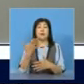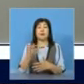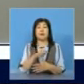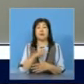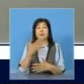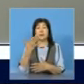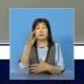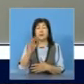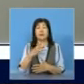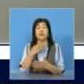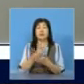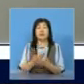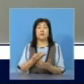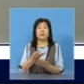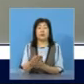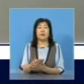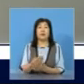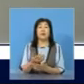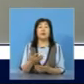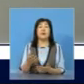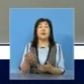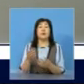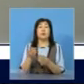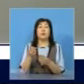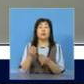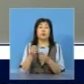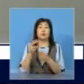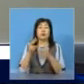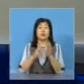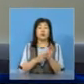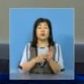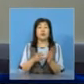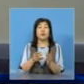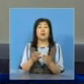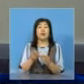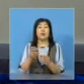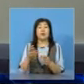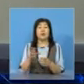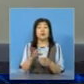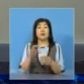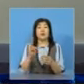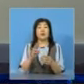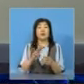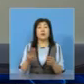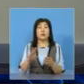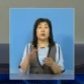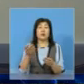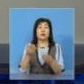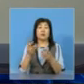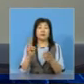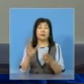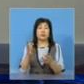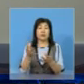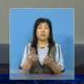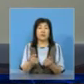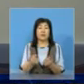17 жылға, 17-ші төртінші микрорайон, 17-ші томнан үй алып отырмын. Өте қуаныштымын. Енді мені қуаныштымын,